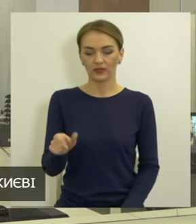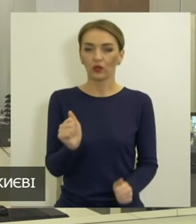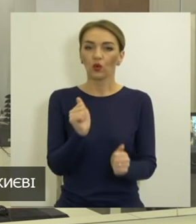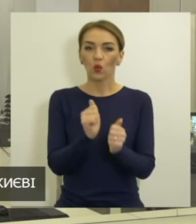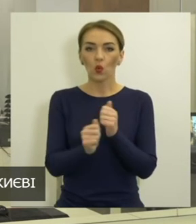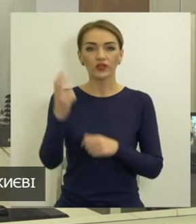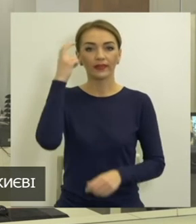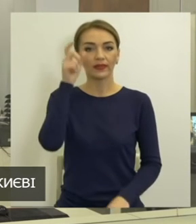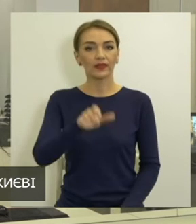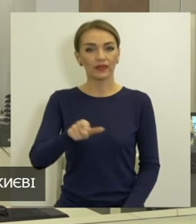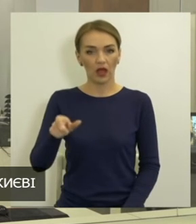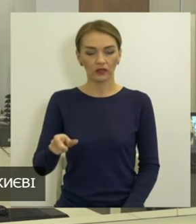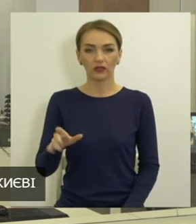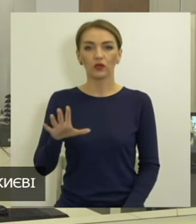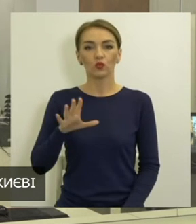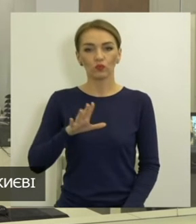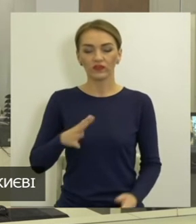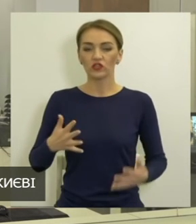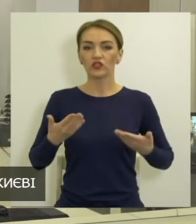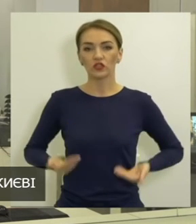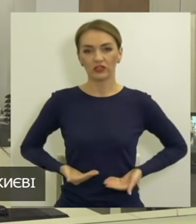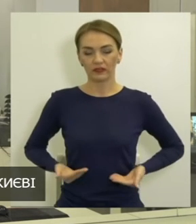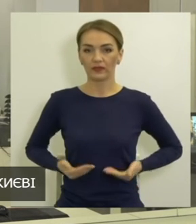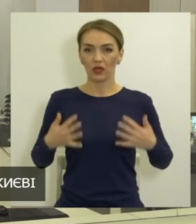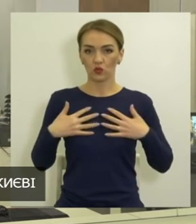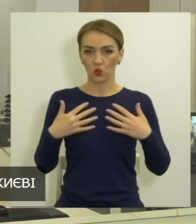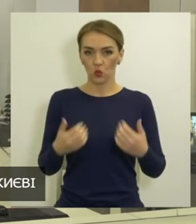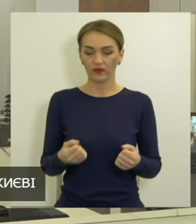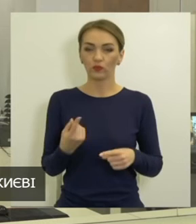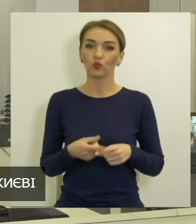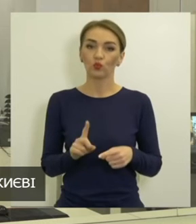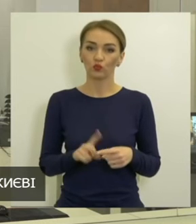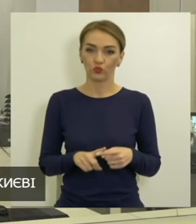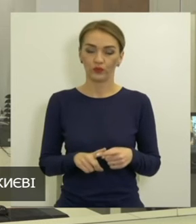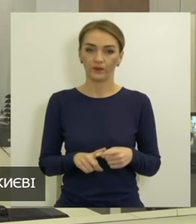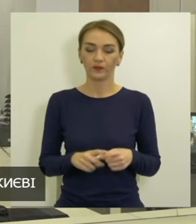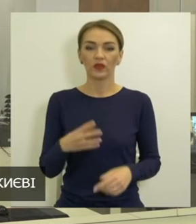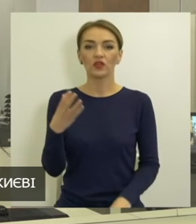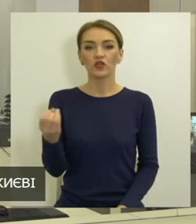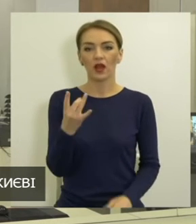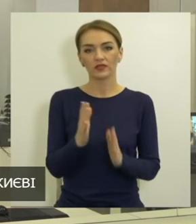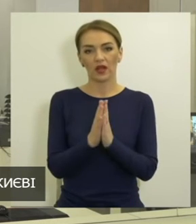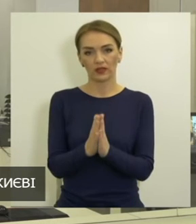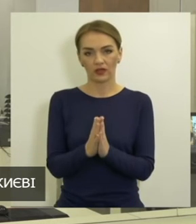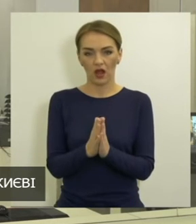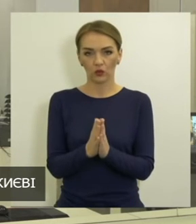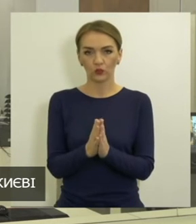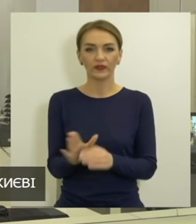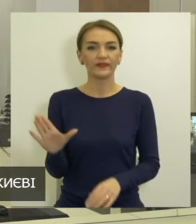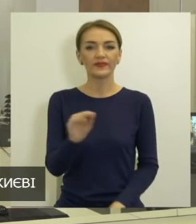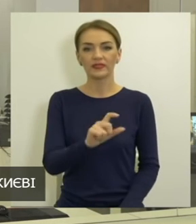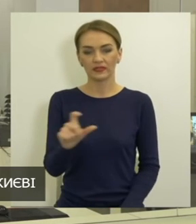кожен киянин був живий та здоровий. Тому ще раз закликаю